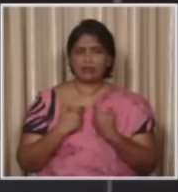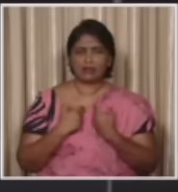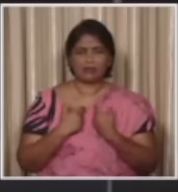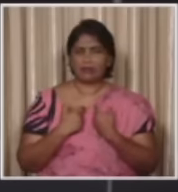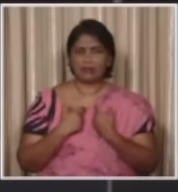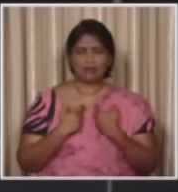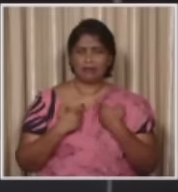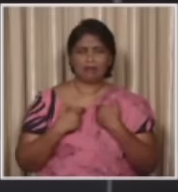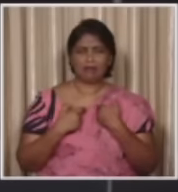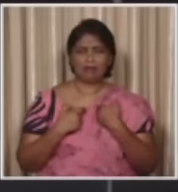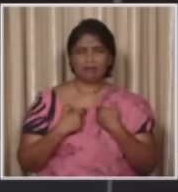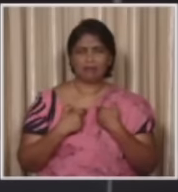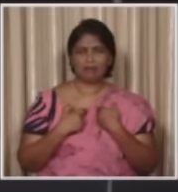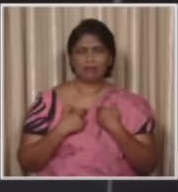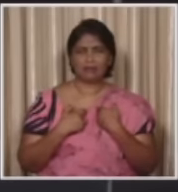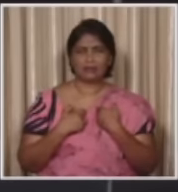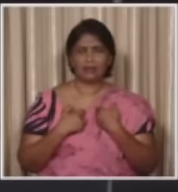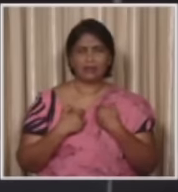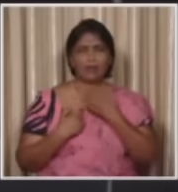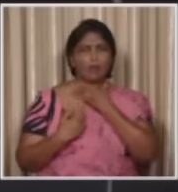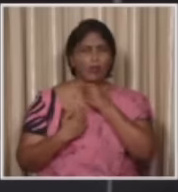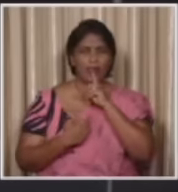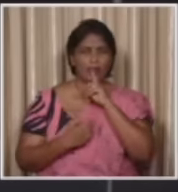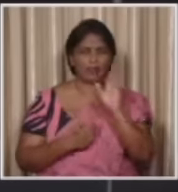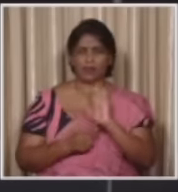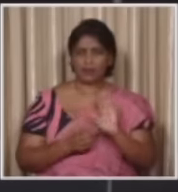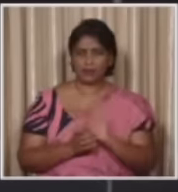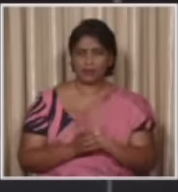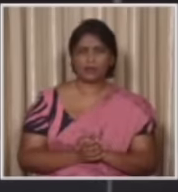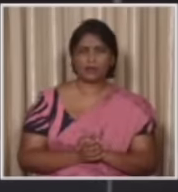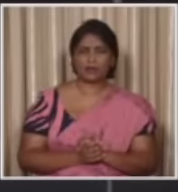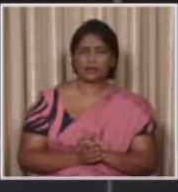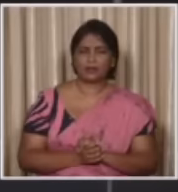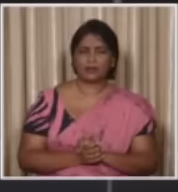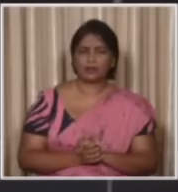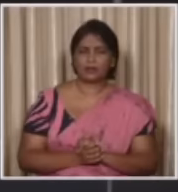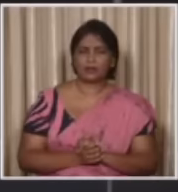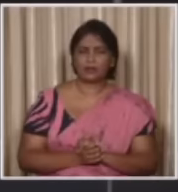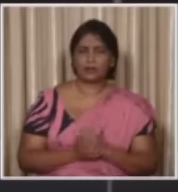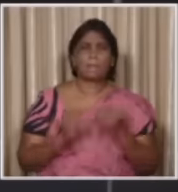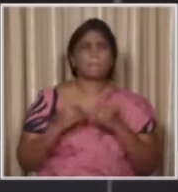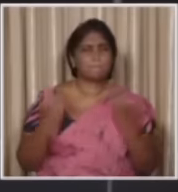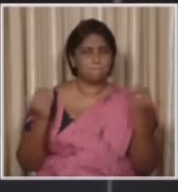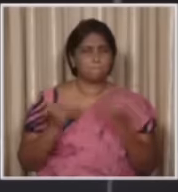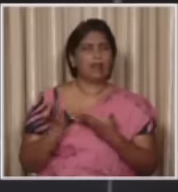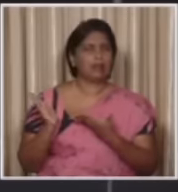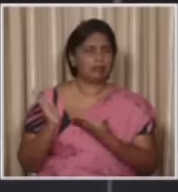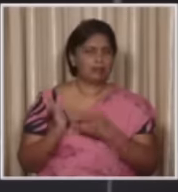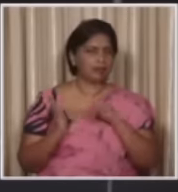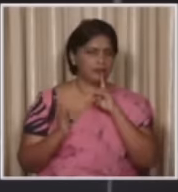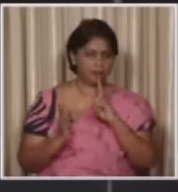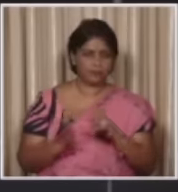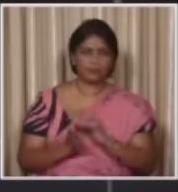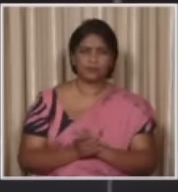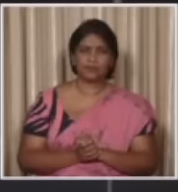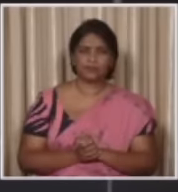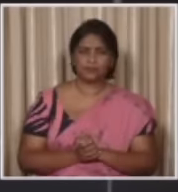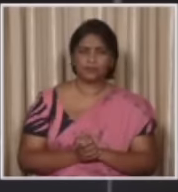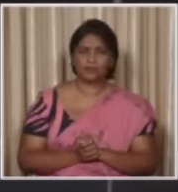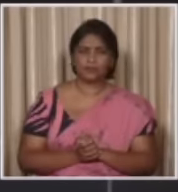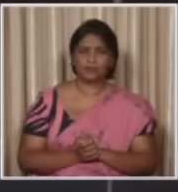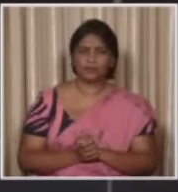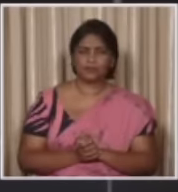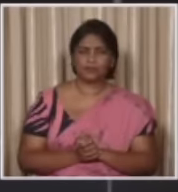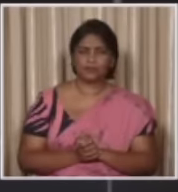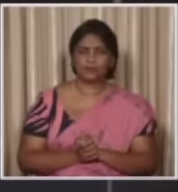මම මේ සත්‍ය නොවන කරුණු එකක්වත් කියන්නේ. පත්‍රයේ තිබිච්ච එක ගැන මම කියන්නේ.